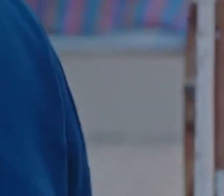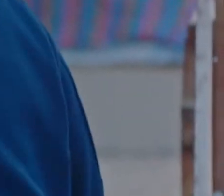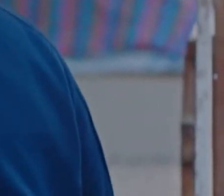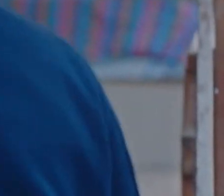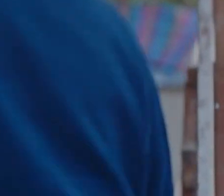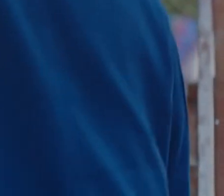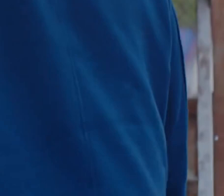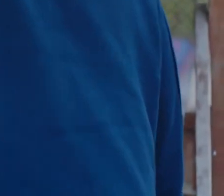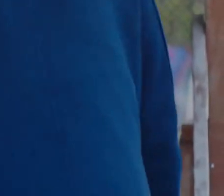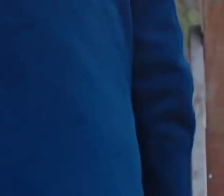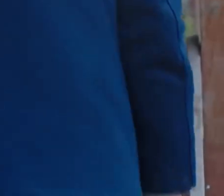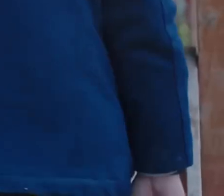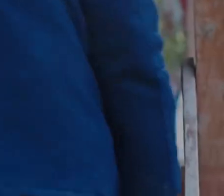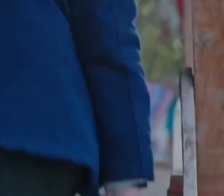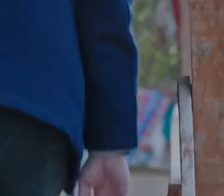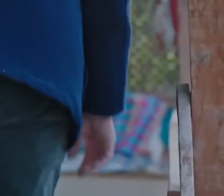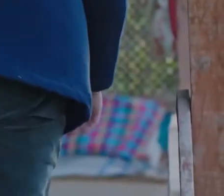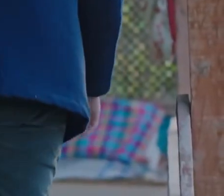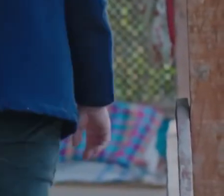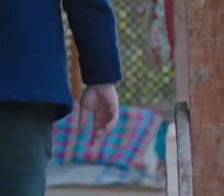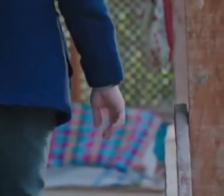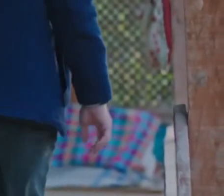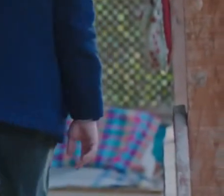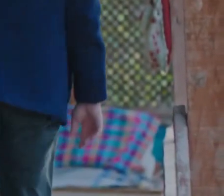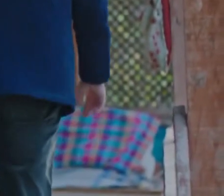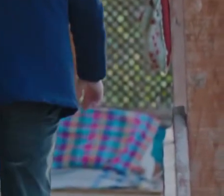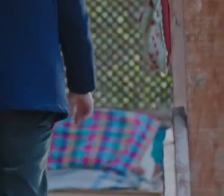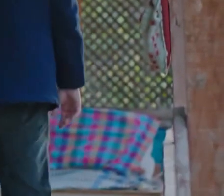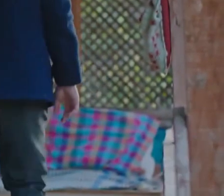açtı. Kızların daha önceden geldiği evin verandasında.